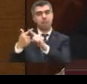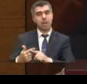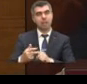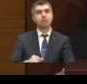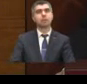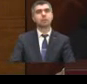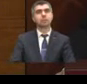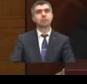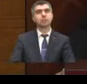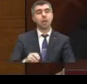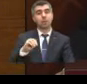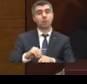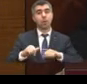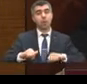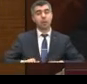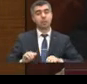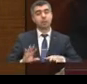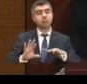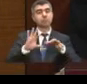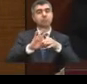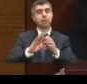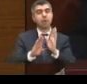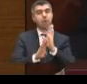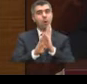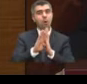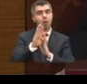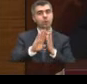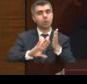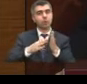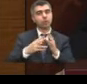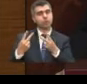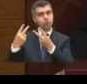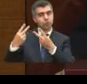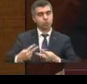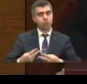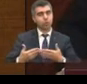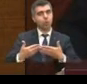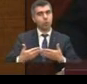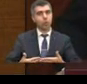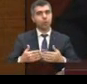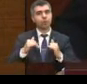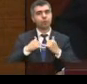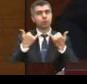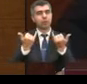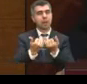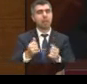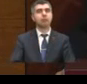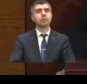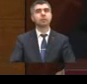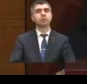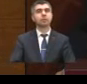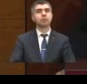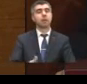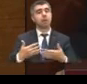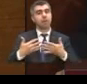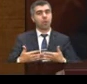وزير الدولة العلاقة مع البرلمان لحضورهم هذه الجلسة. فيشرفني